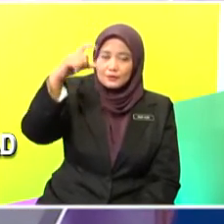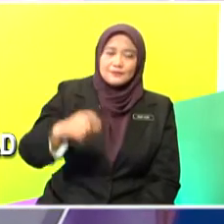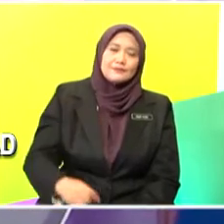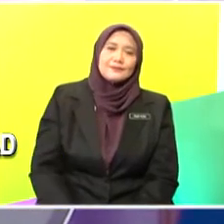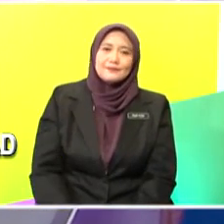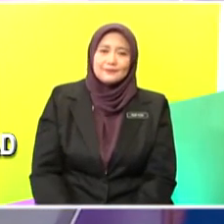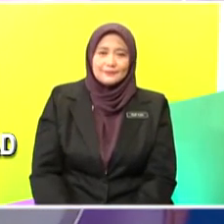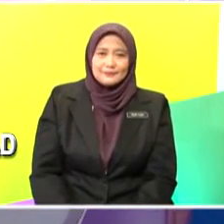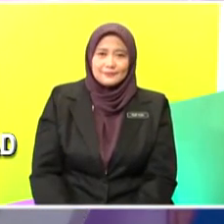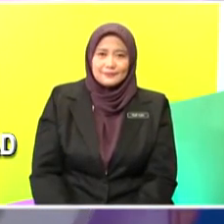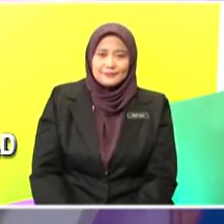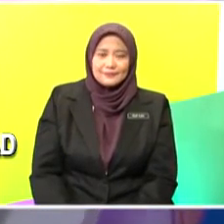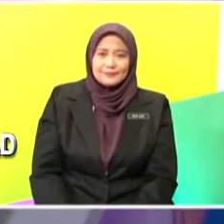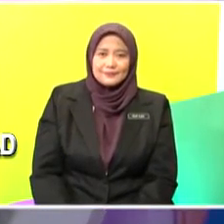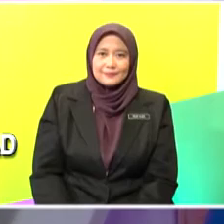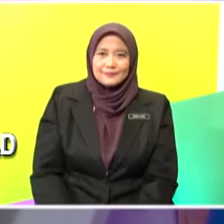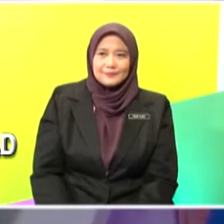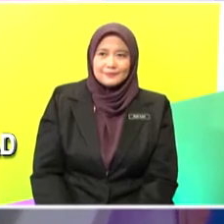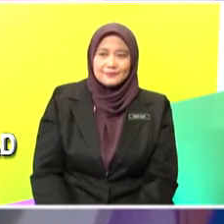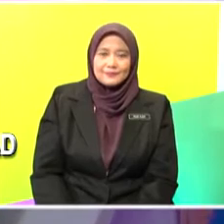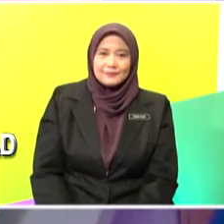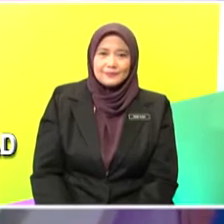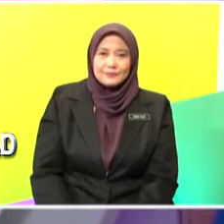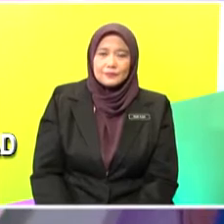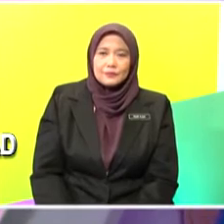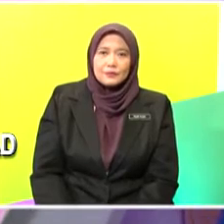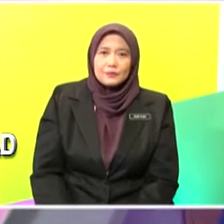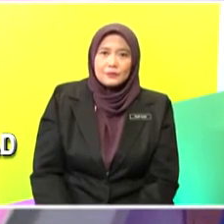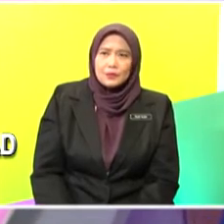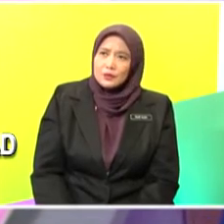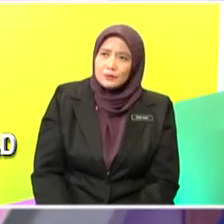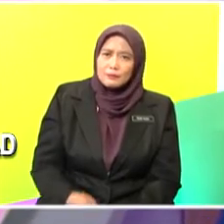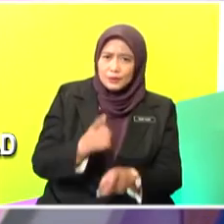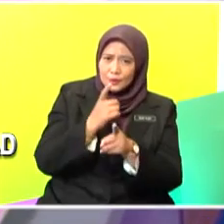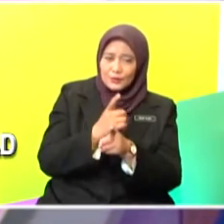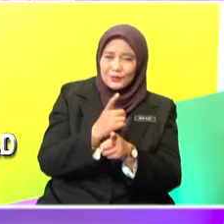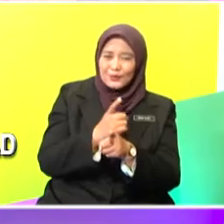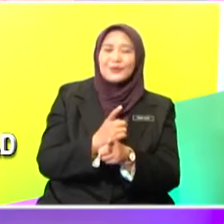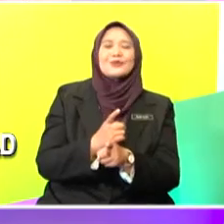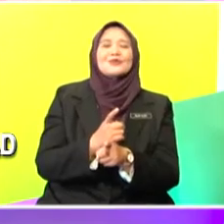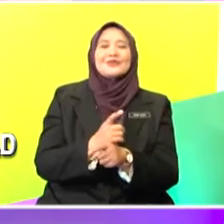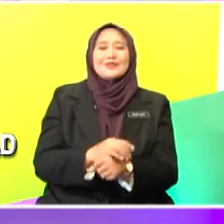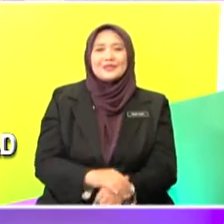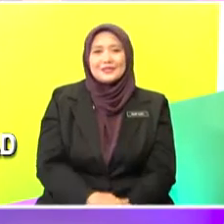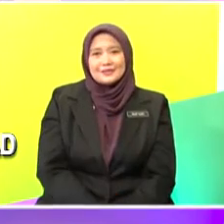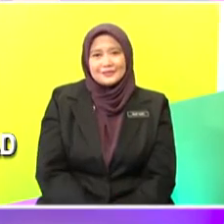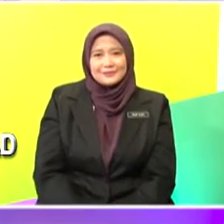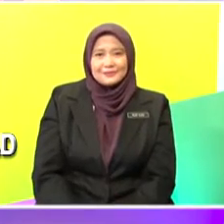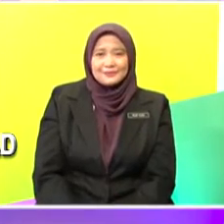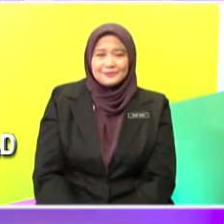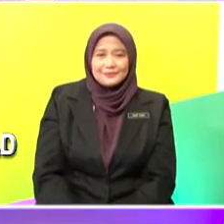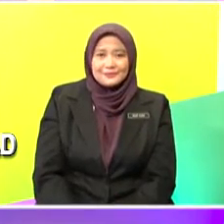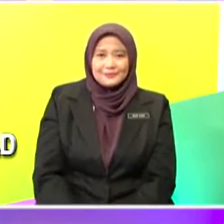Kemudian Hakim dah pandai. Okey, dah pandai. Betul ke cikgu? Betul. Bulan